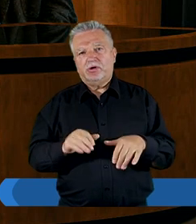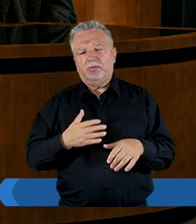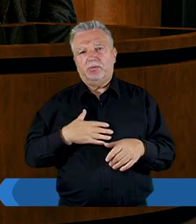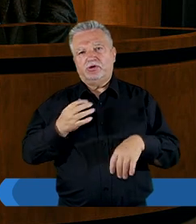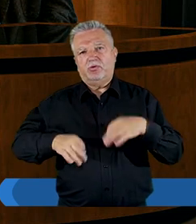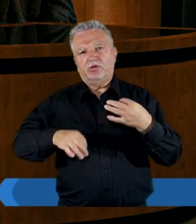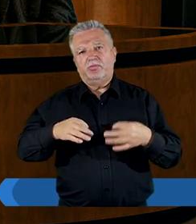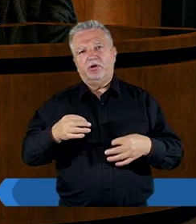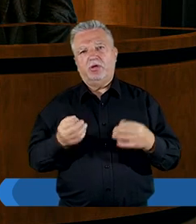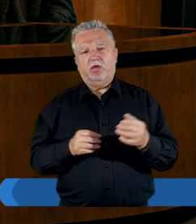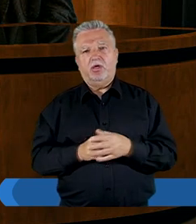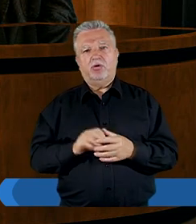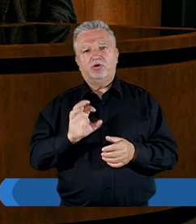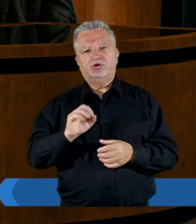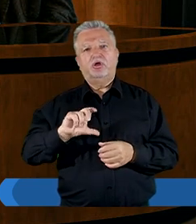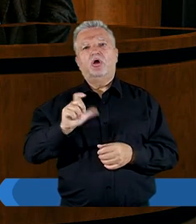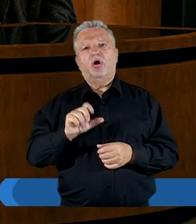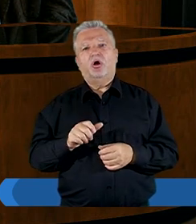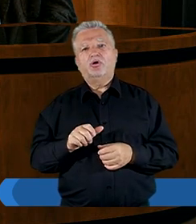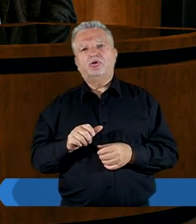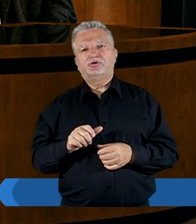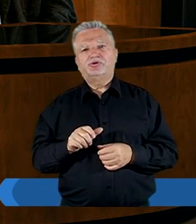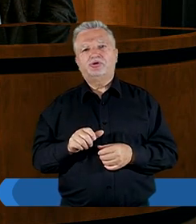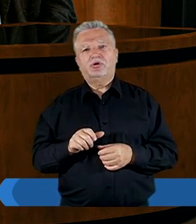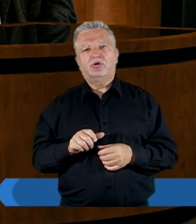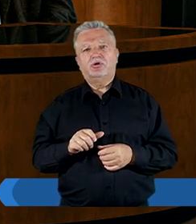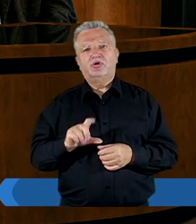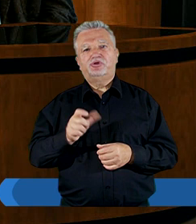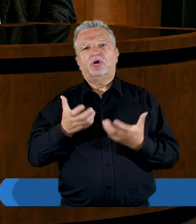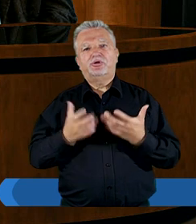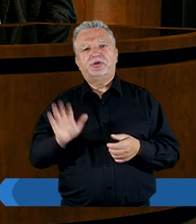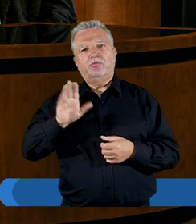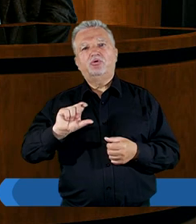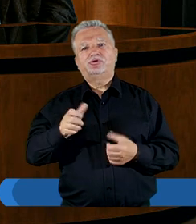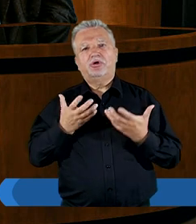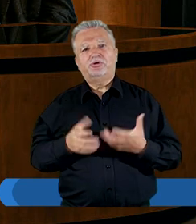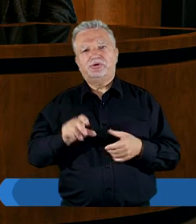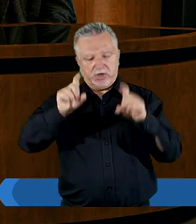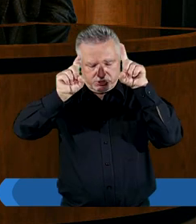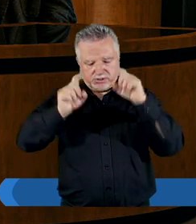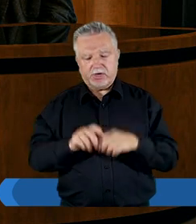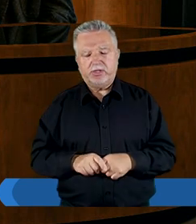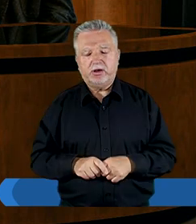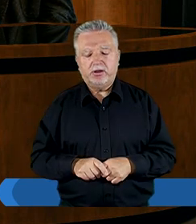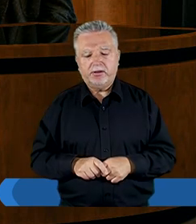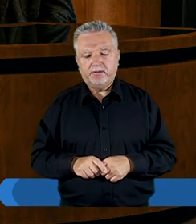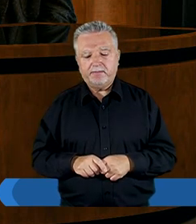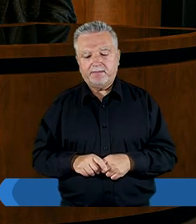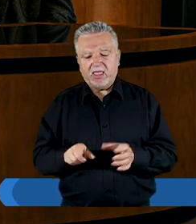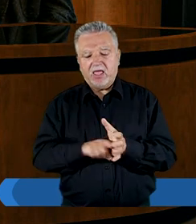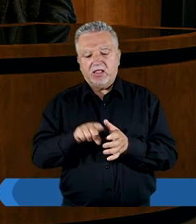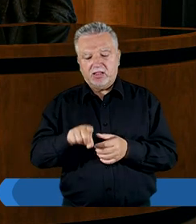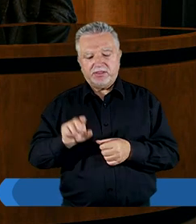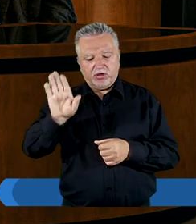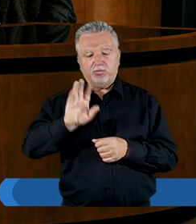wątpliwości, o co tak naprawdę chodzi Bogu, a o co szatanowi. I chyba po to było potrzebne. Tylko jeszcze dodam. I dlatego